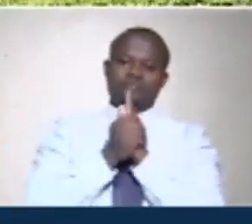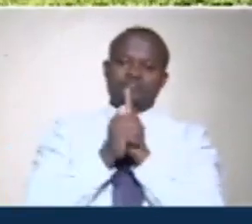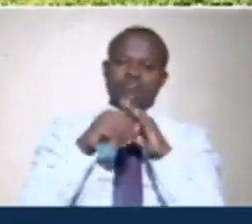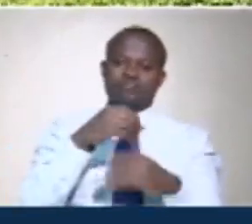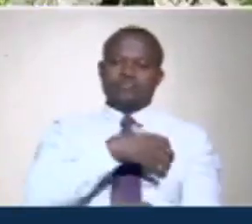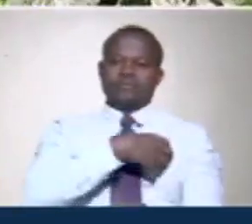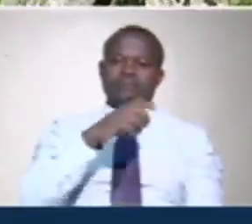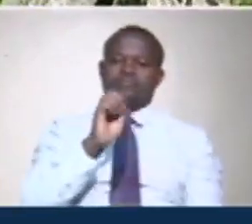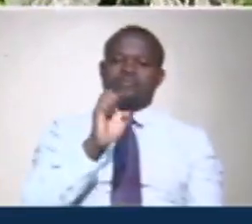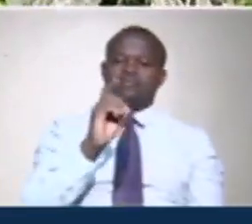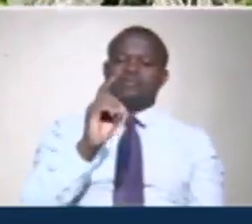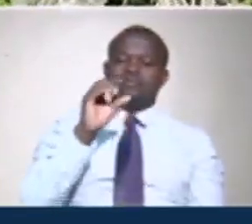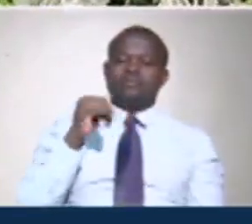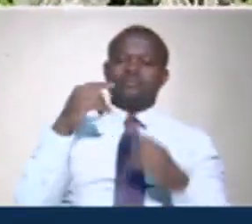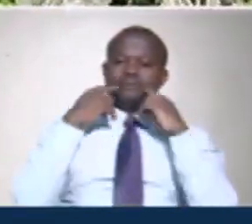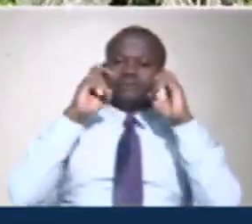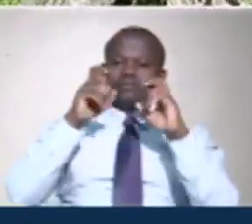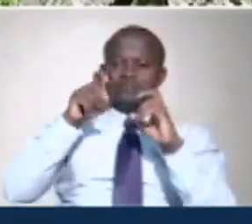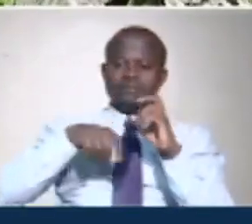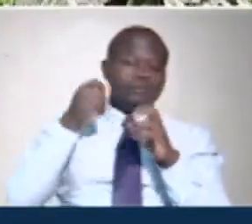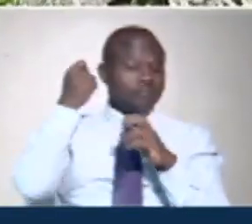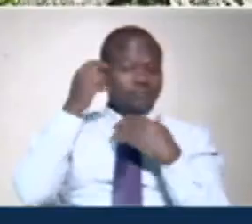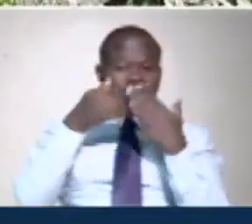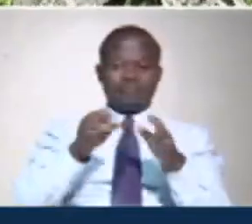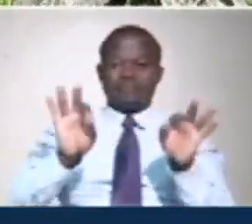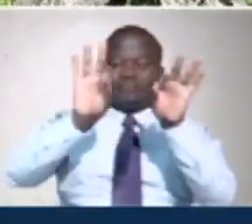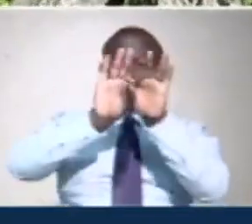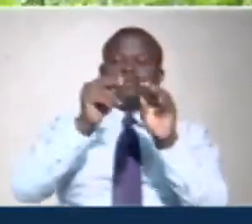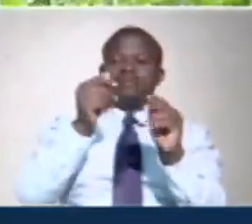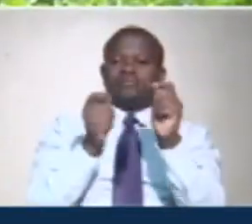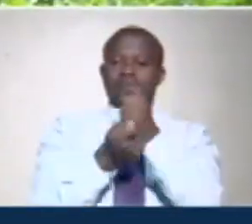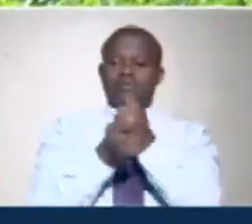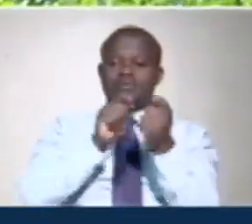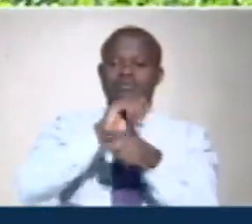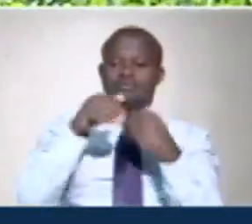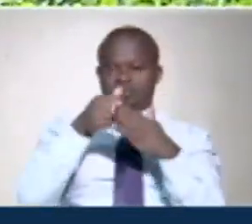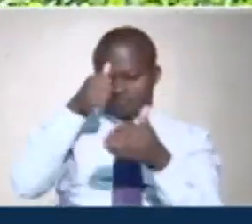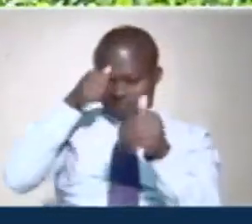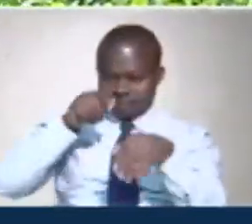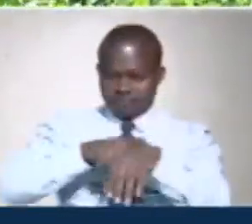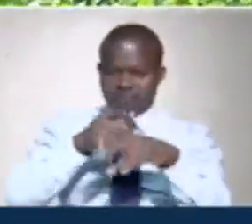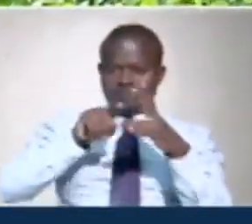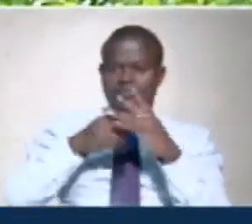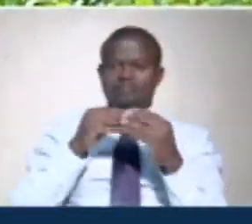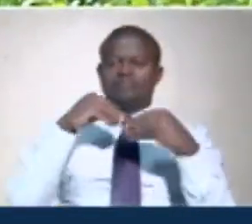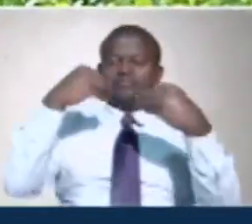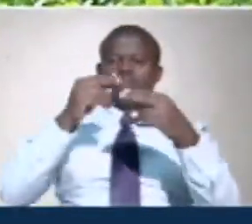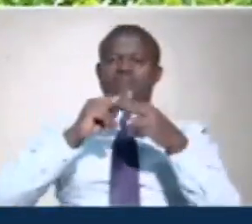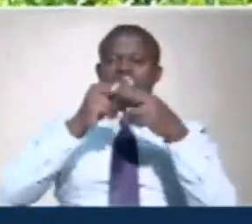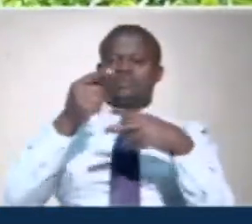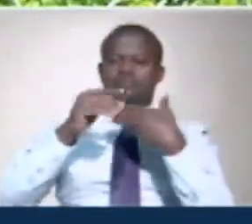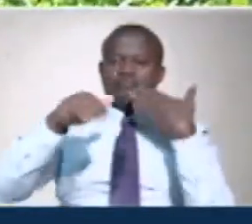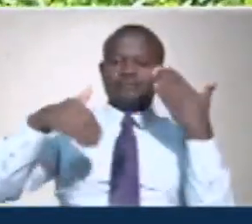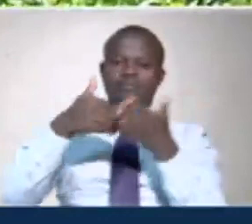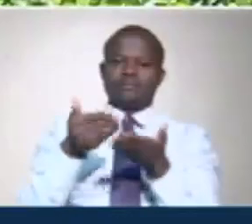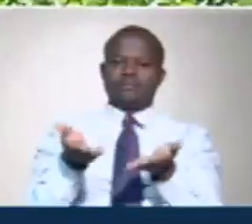Teddy Kaberuka avuga ko aba bahinzi bakwiriye kumva ko agaciro k'amafaranga gahindagurika kandi ko hakurikijwe igihe baherewe inguzanyo ibintu hafi ya byose